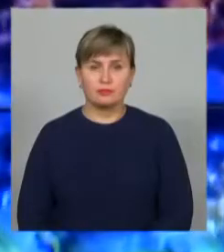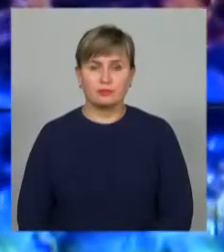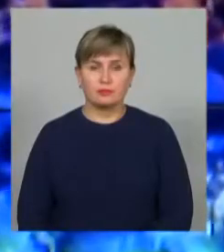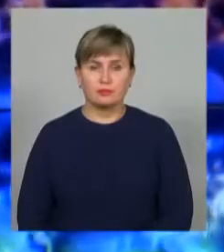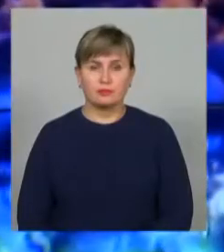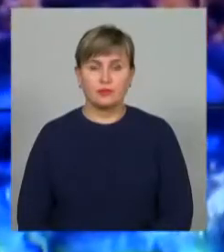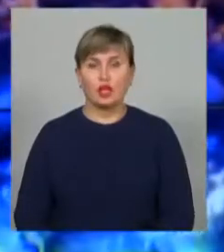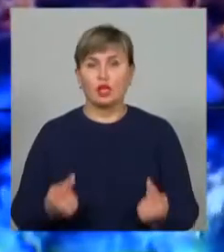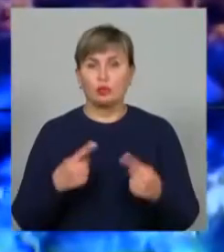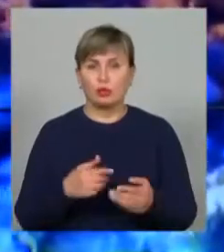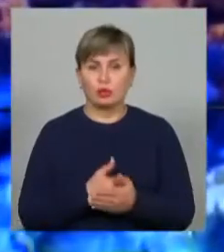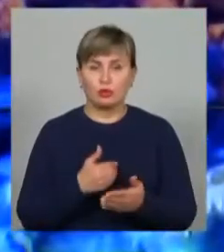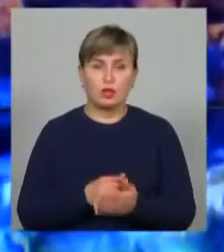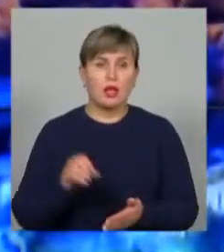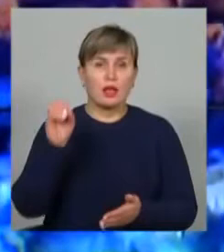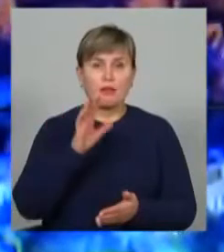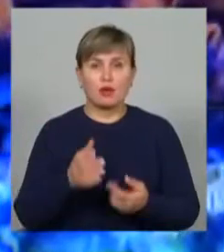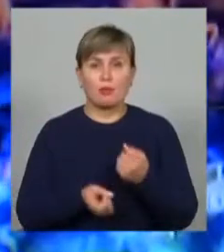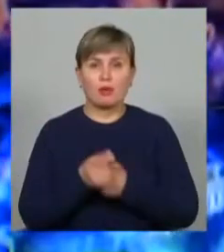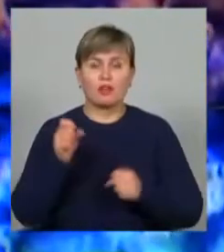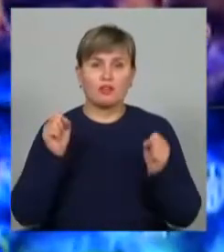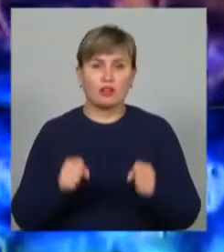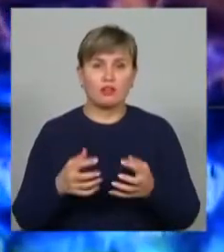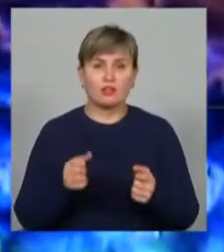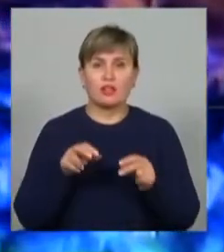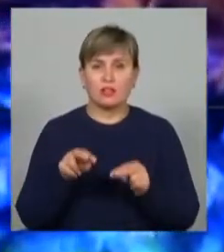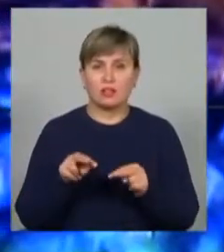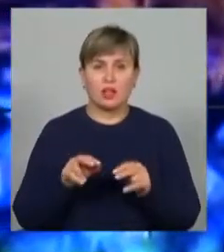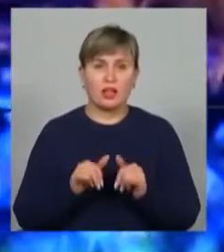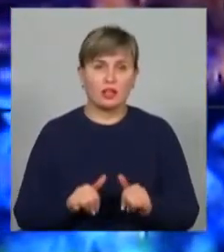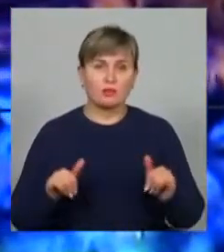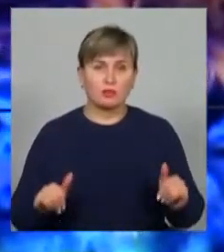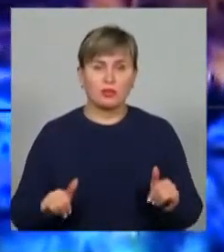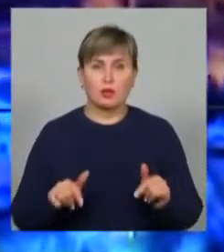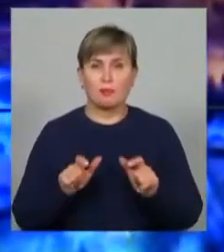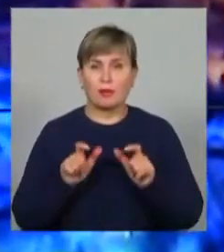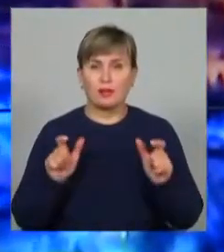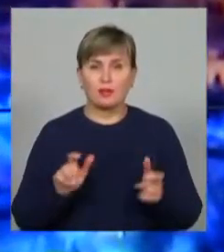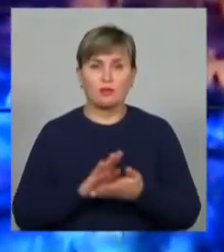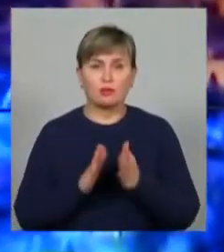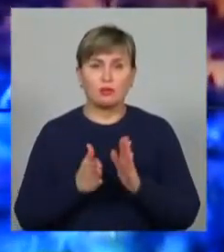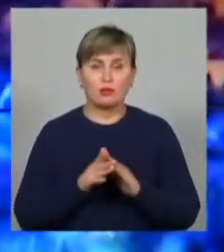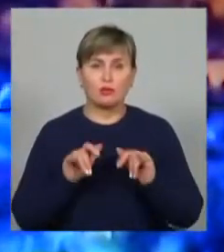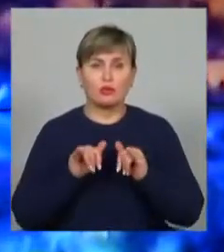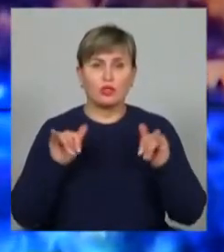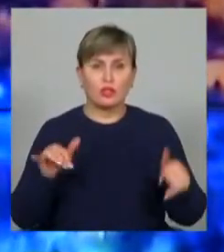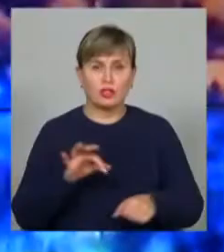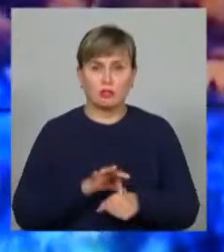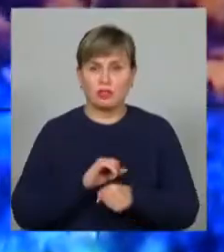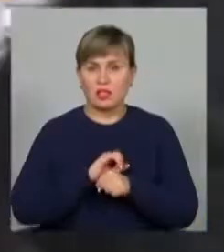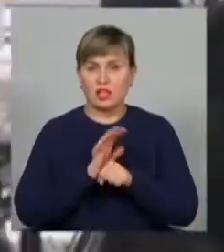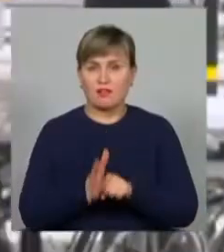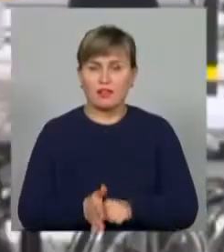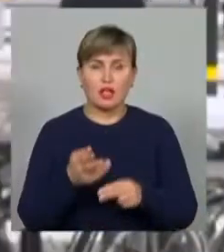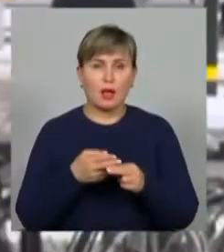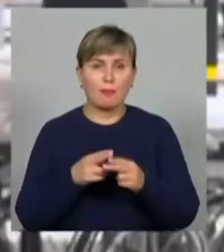К другим новостям. У Европы появился шанс взять под контроль распространение пандемии в условиях увеличения заболеваемости коронавирусом.